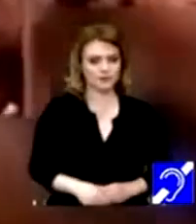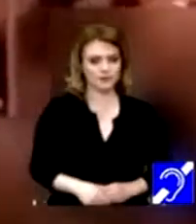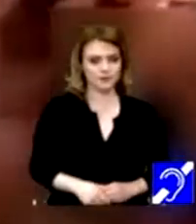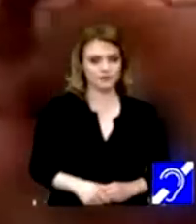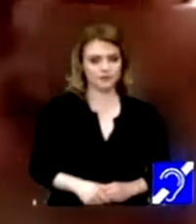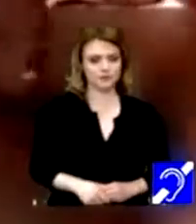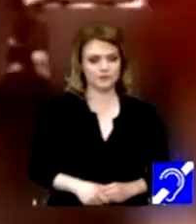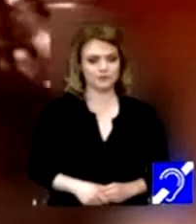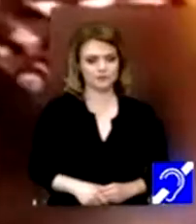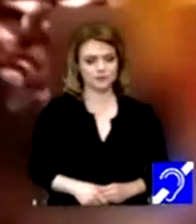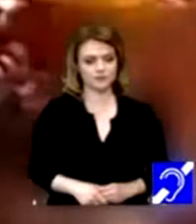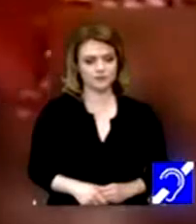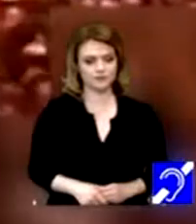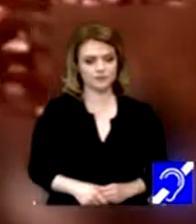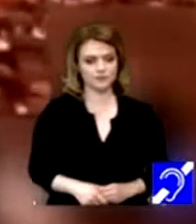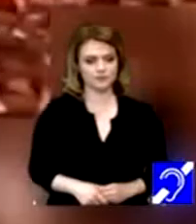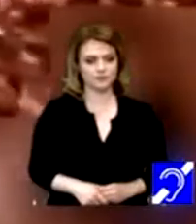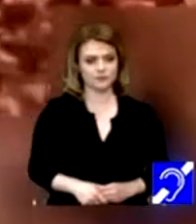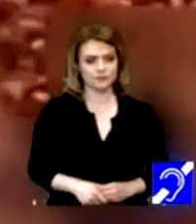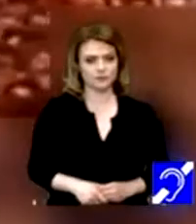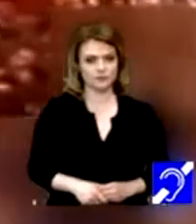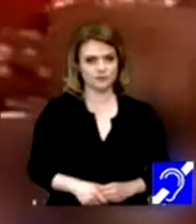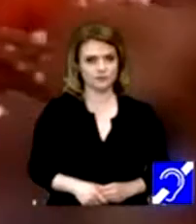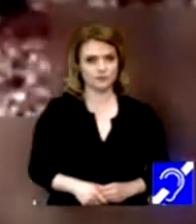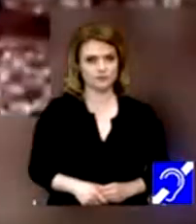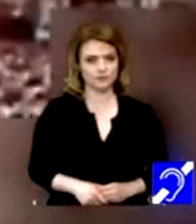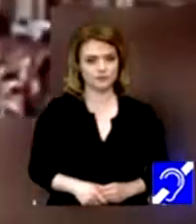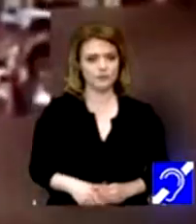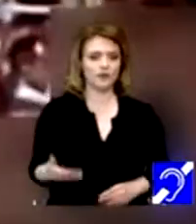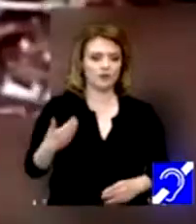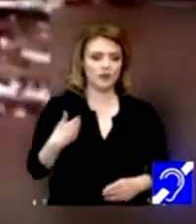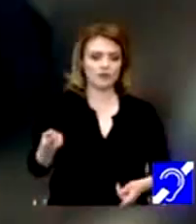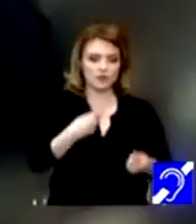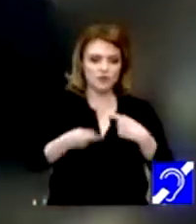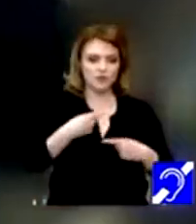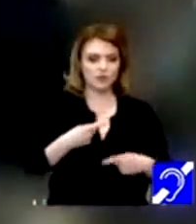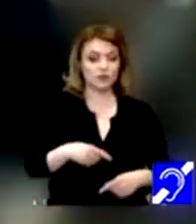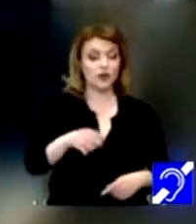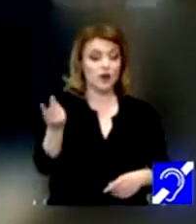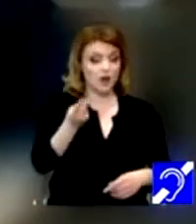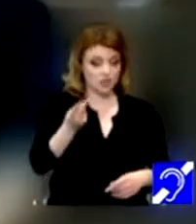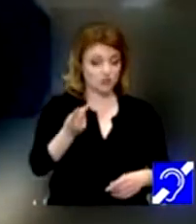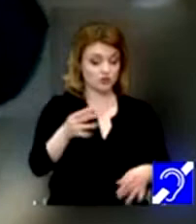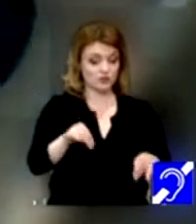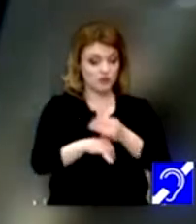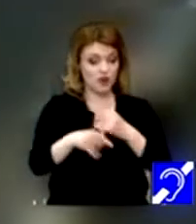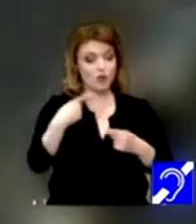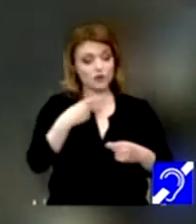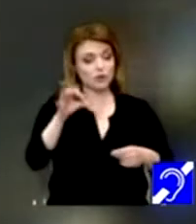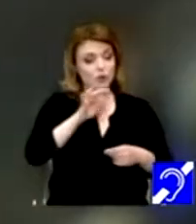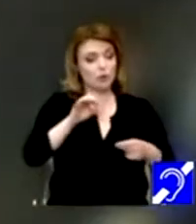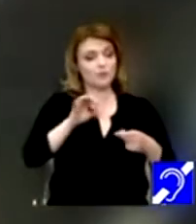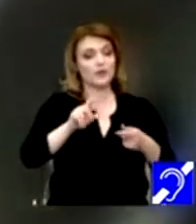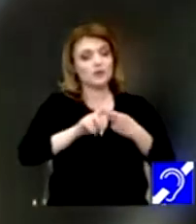Străine pofte ne-au răpit, când îi aduce, când omor. Ion și Doina au cântat despre suveranitate